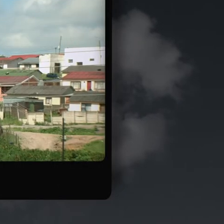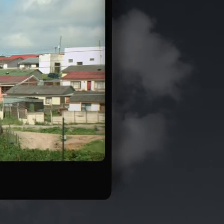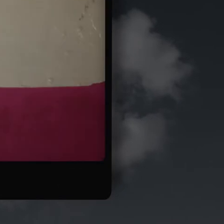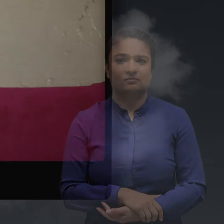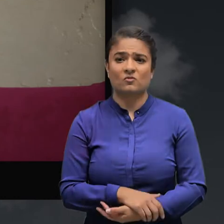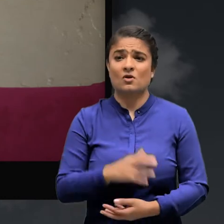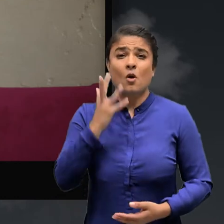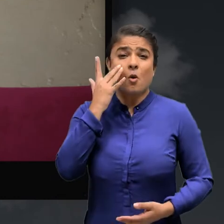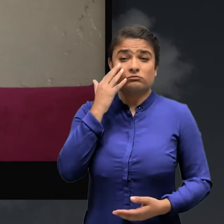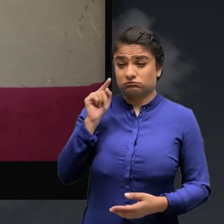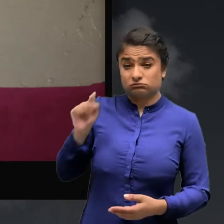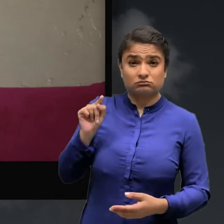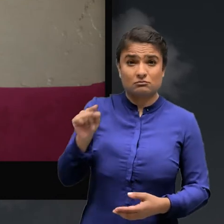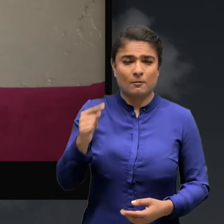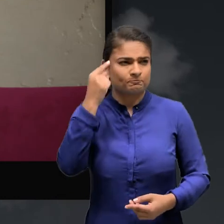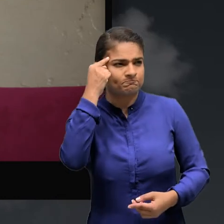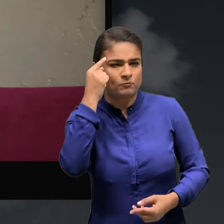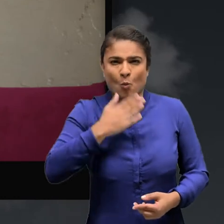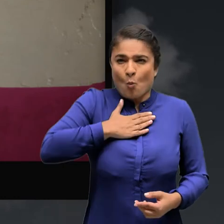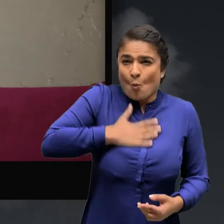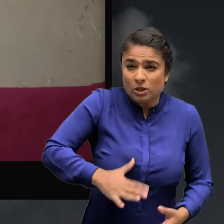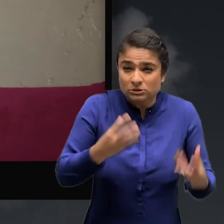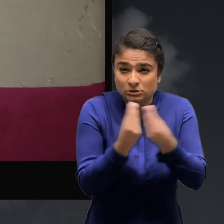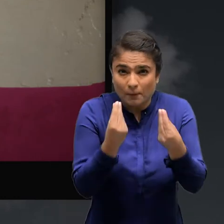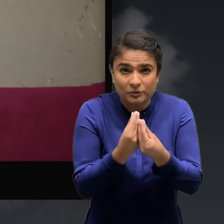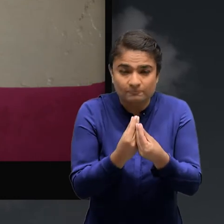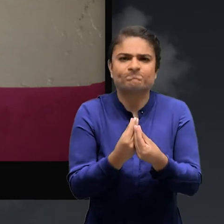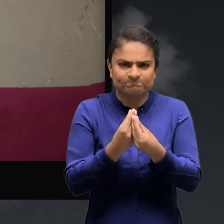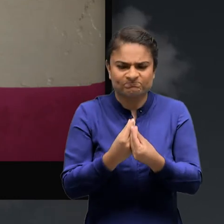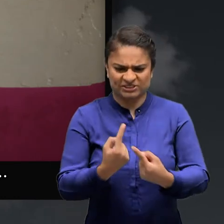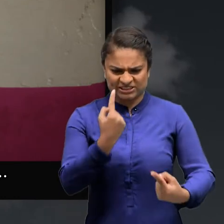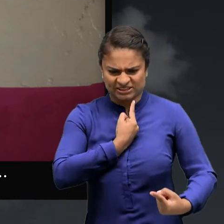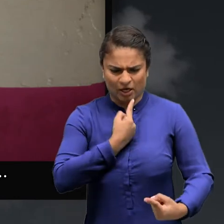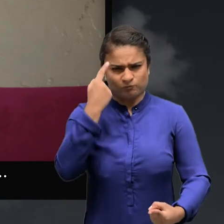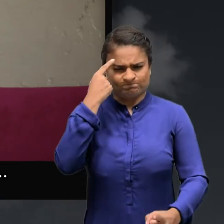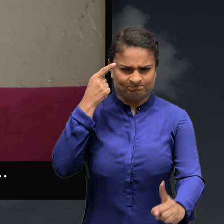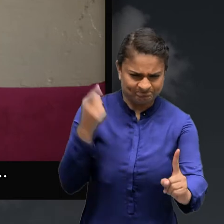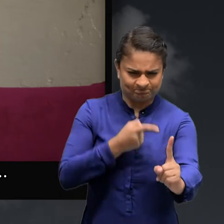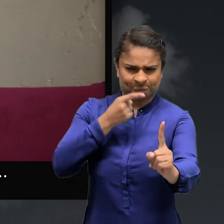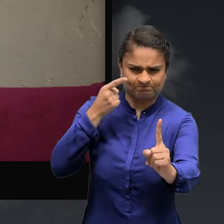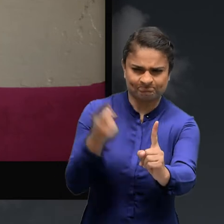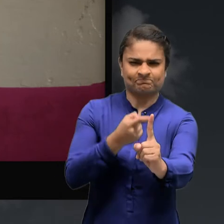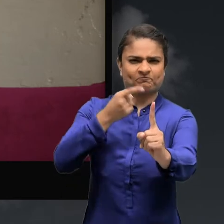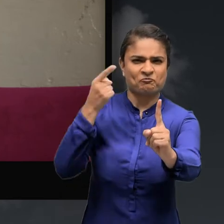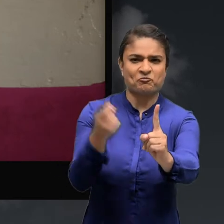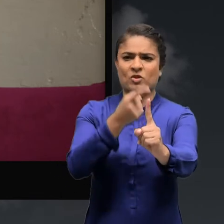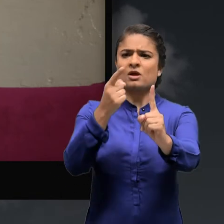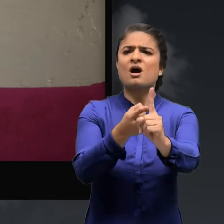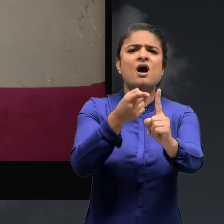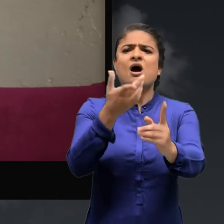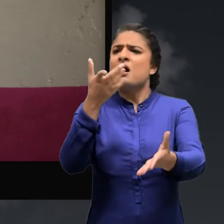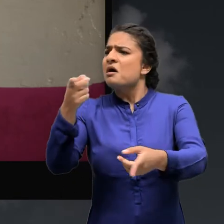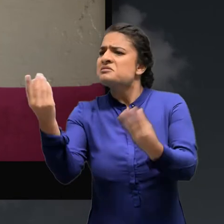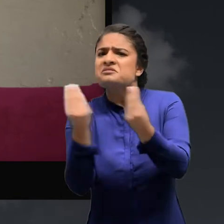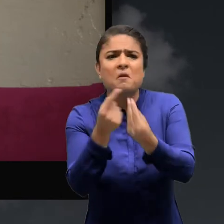USiba Balwe xa sixela into ofuna uyenza, uyenza ngolu hlobo lwakhe. Athi kum, mama, ndifuna mhlawumbi